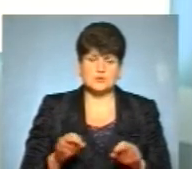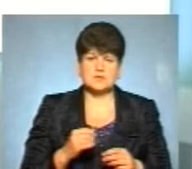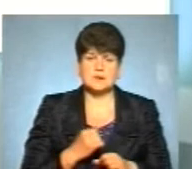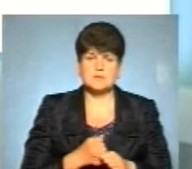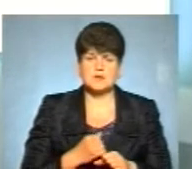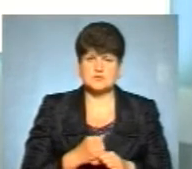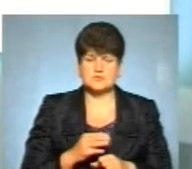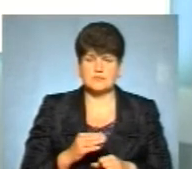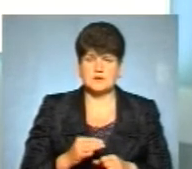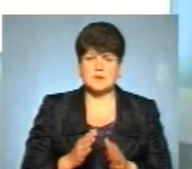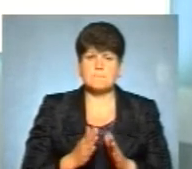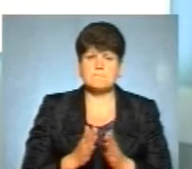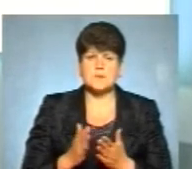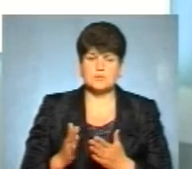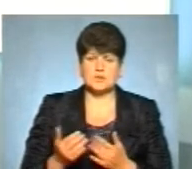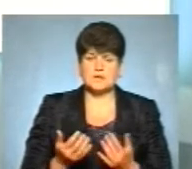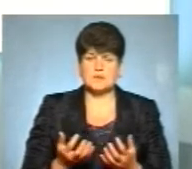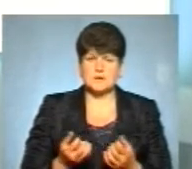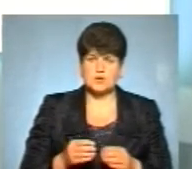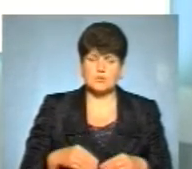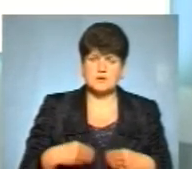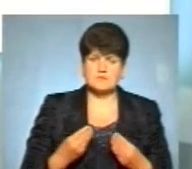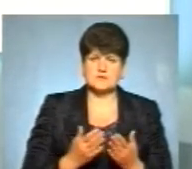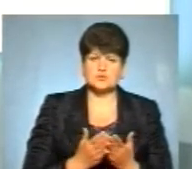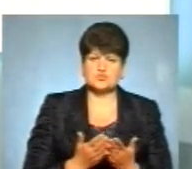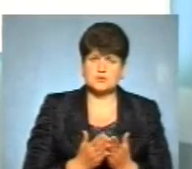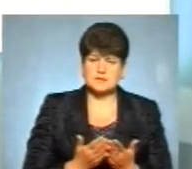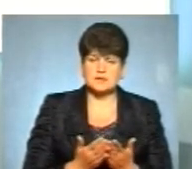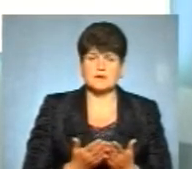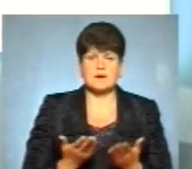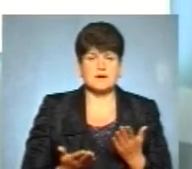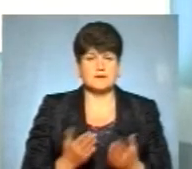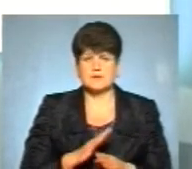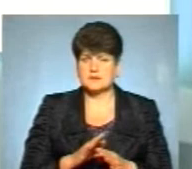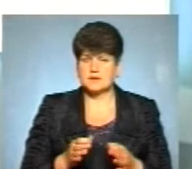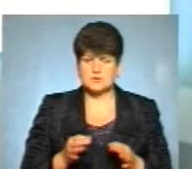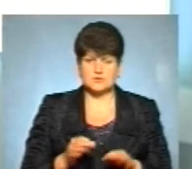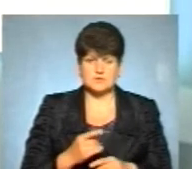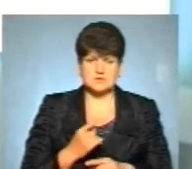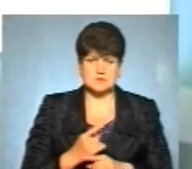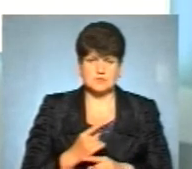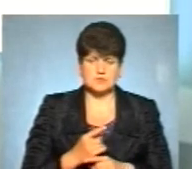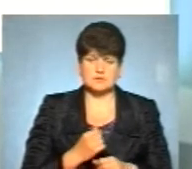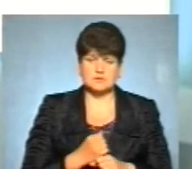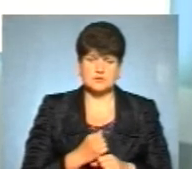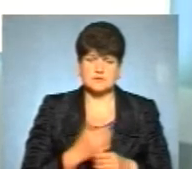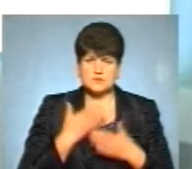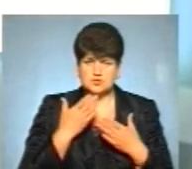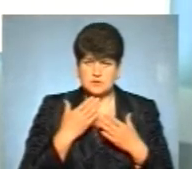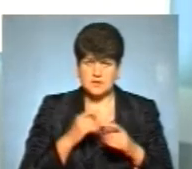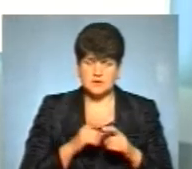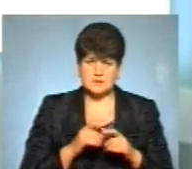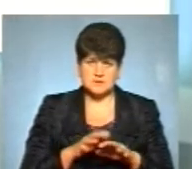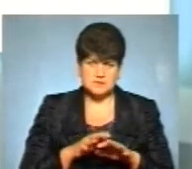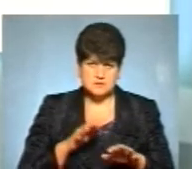працювати бібліотекам на прийом і видачу книг, ось, але не дозволити заборонити працювати читальним залам, а